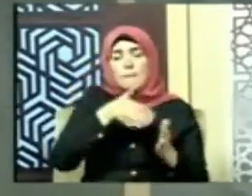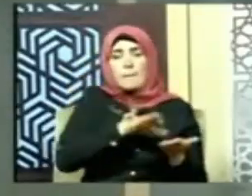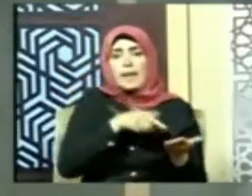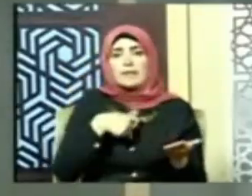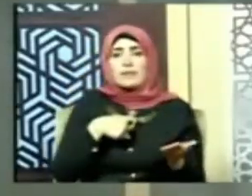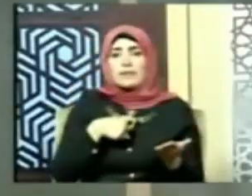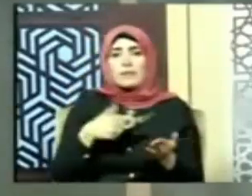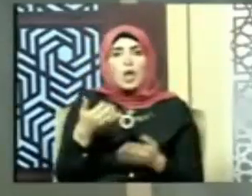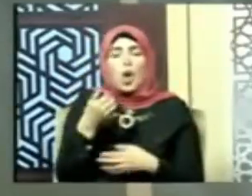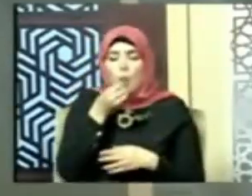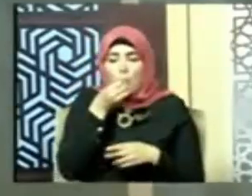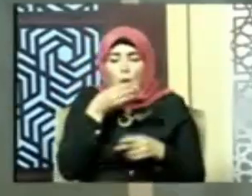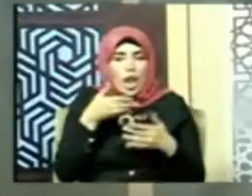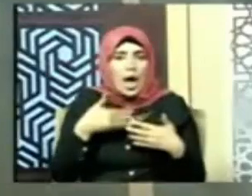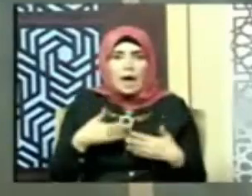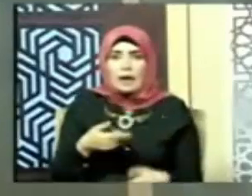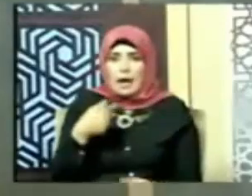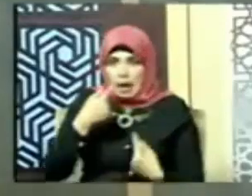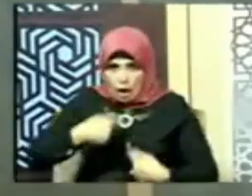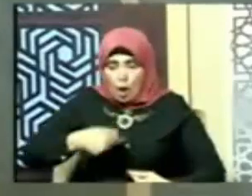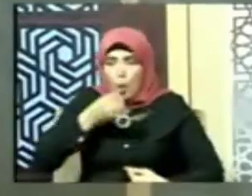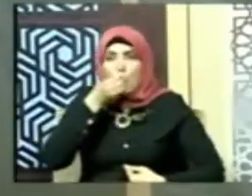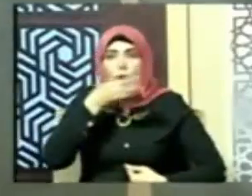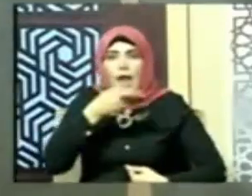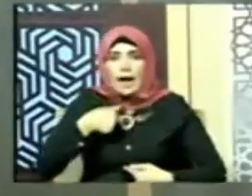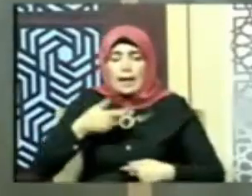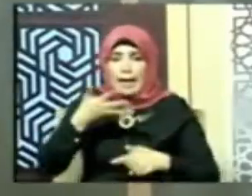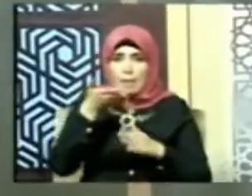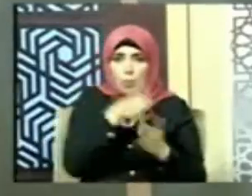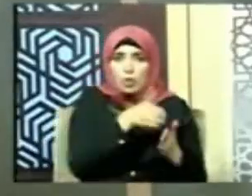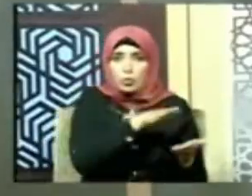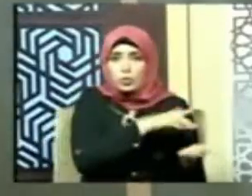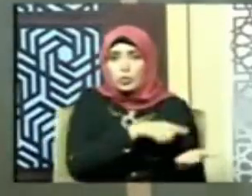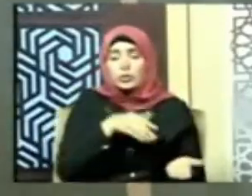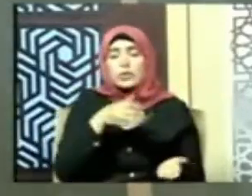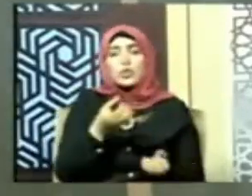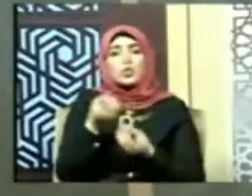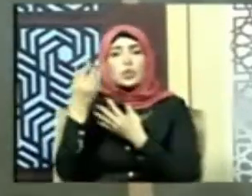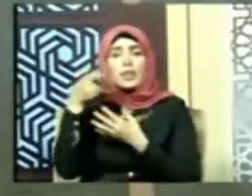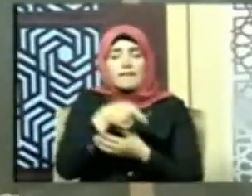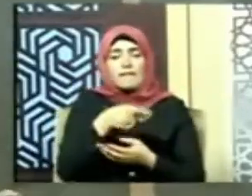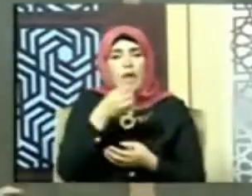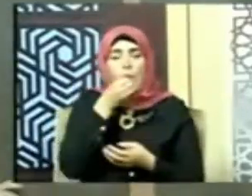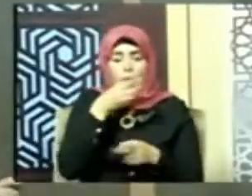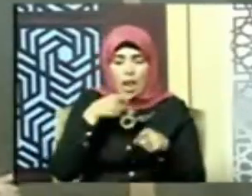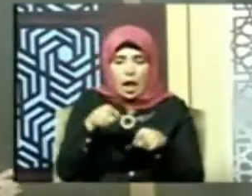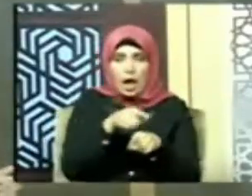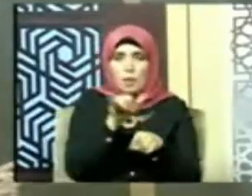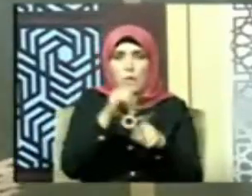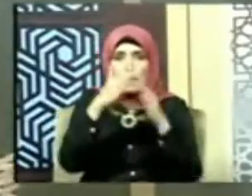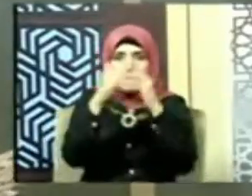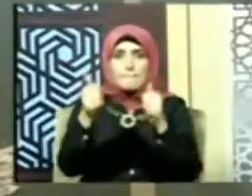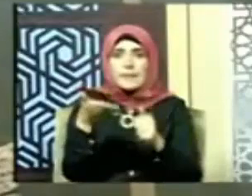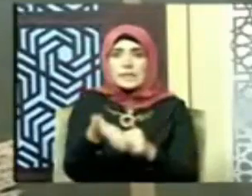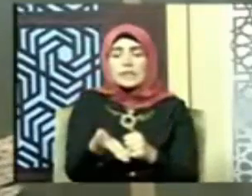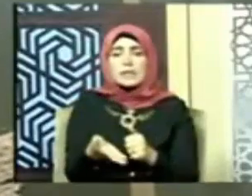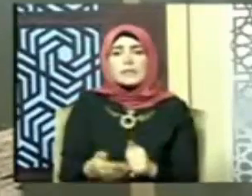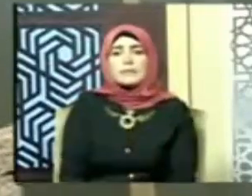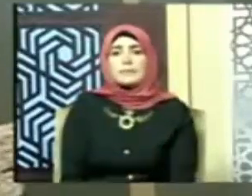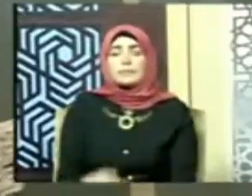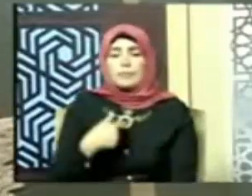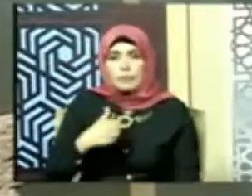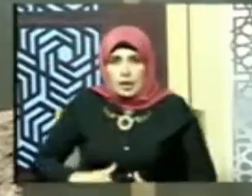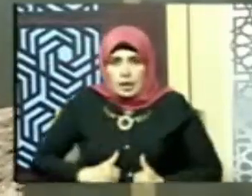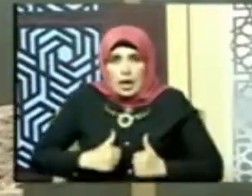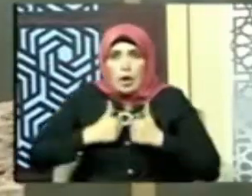بذلناها كأن لم نعط شيئا. نقوم على الحماية ما حيينا،